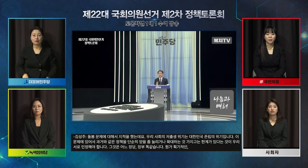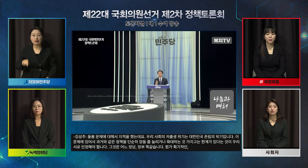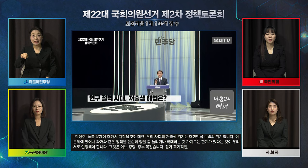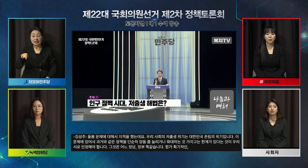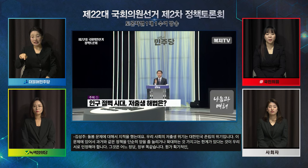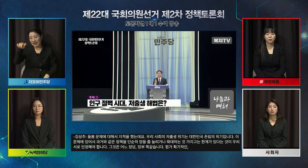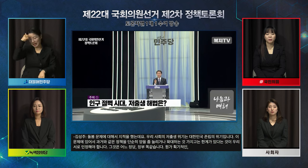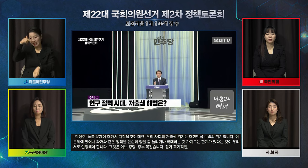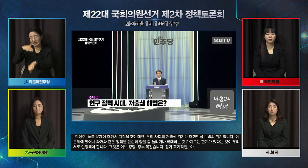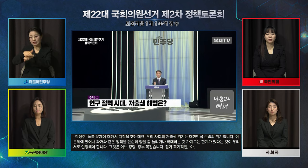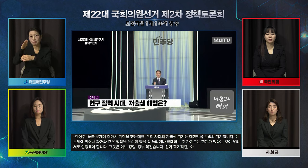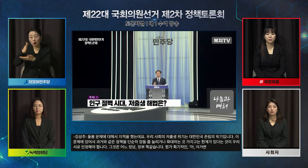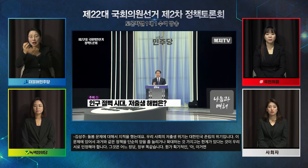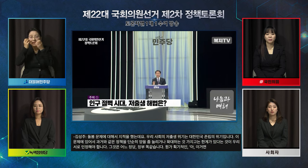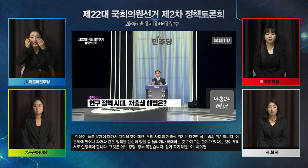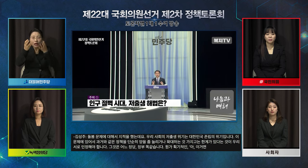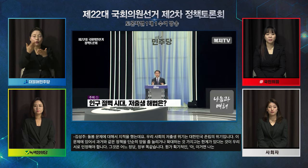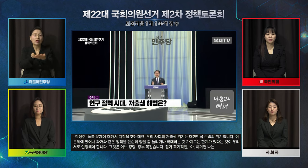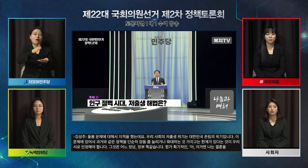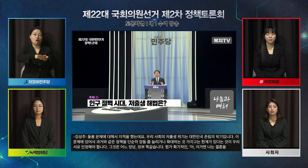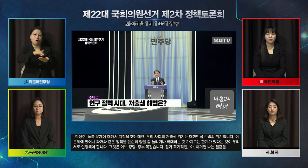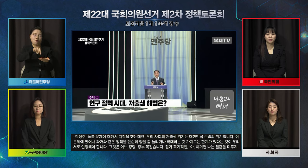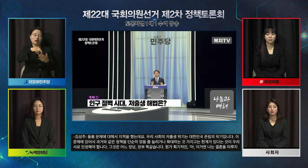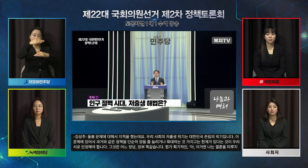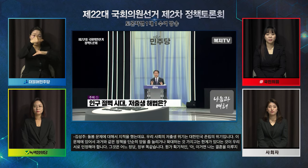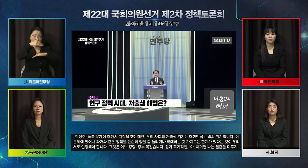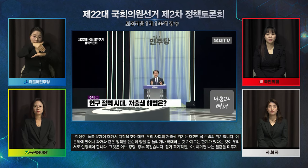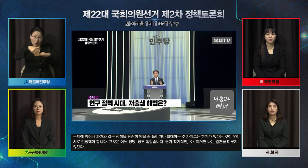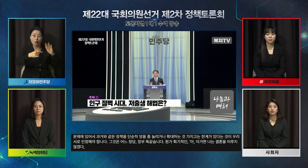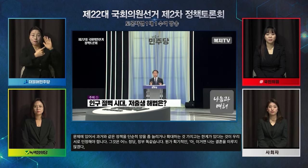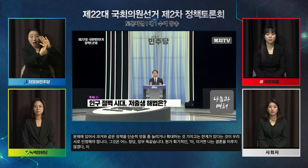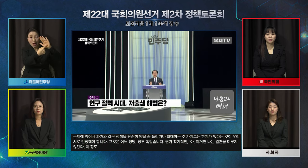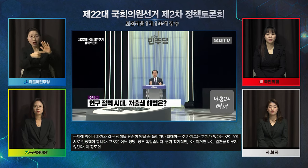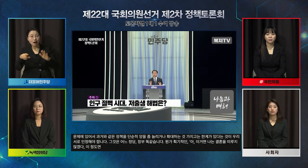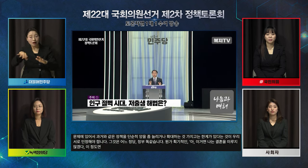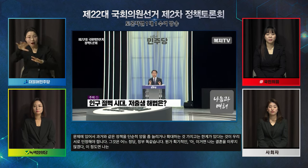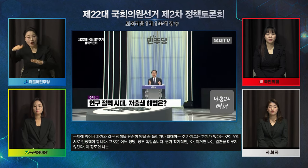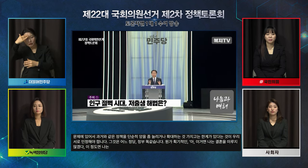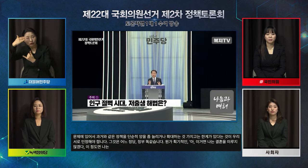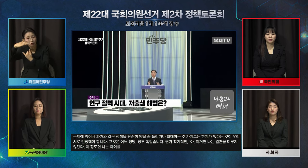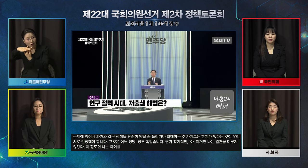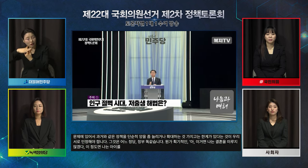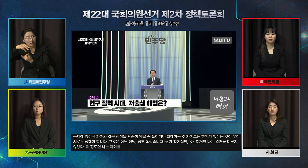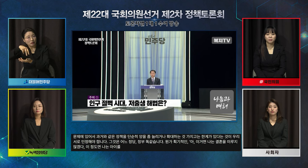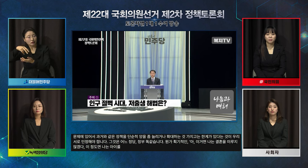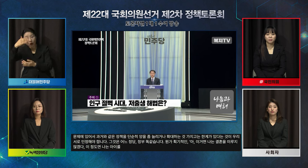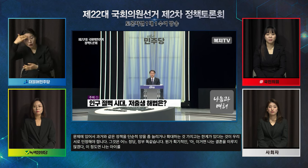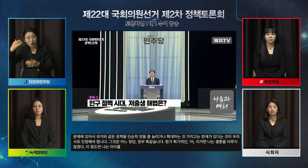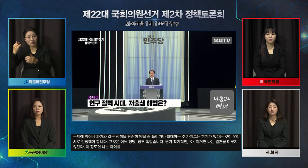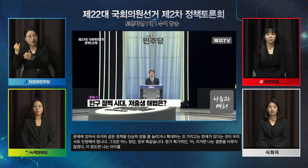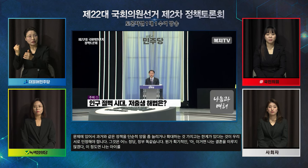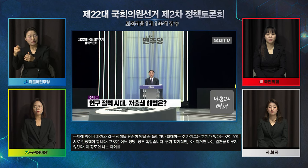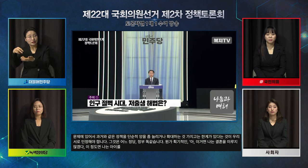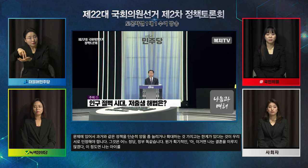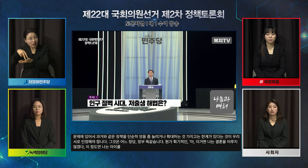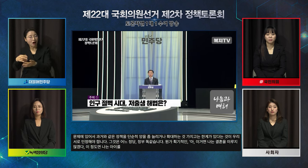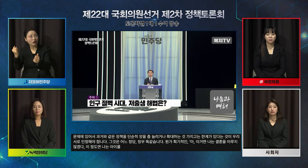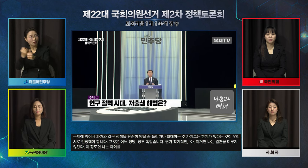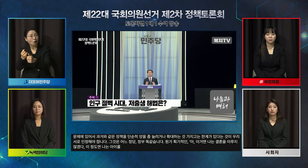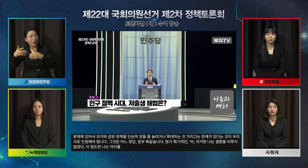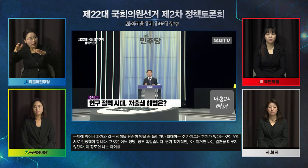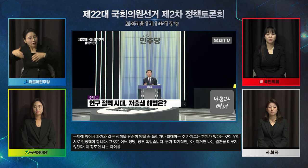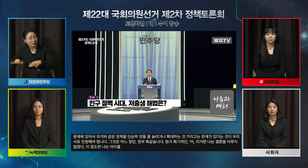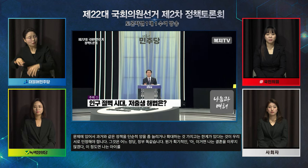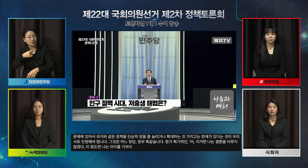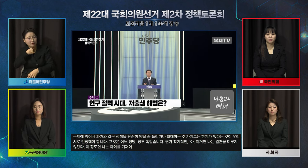나는 결혼을 미루지 않겠다. 이 정도면 나는 아이를 기꺼이 낳겠습니다 할 수 있도록 우리 사회가 만들어줘야 됩니다. 이거 하는 과정에서